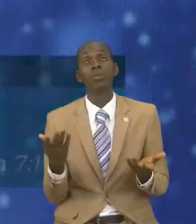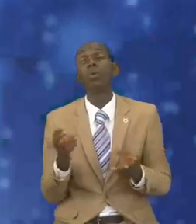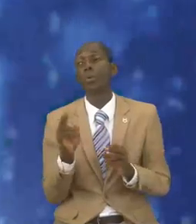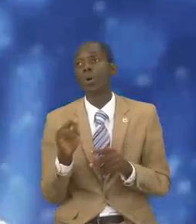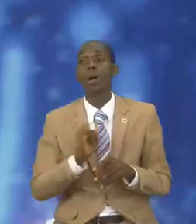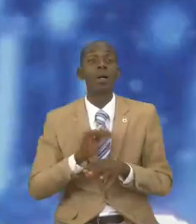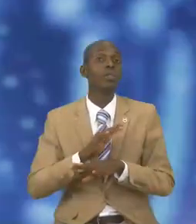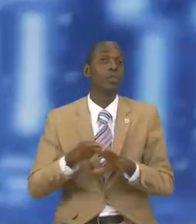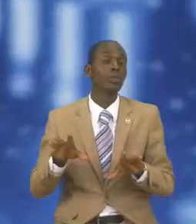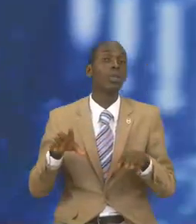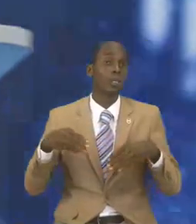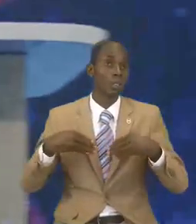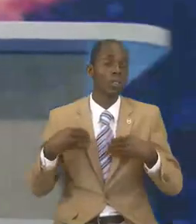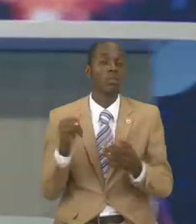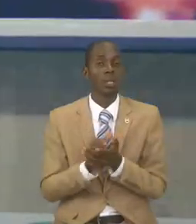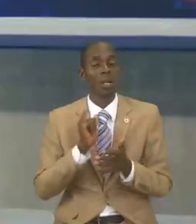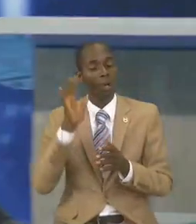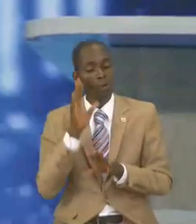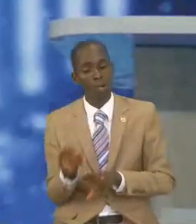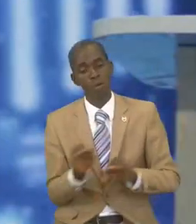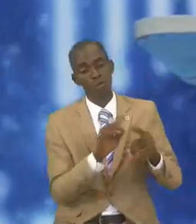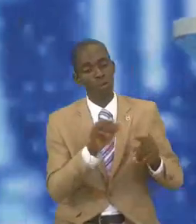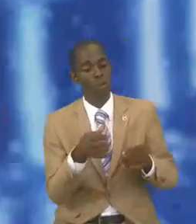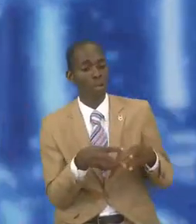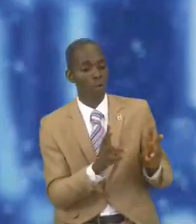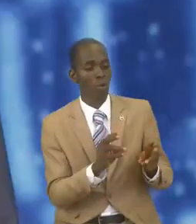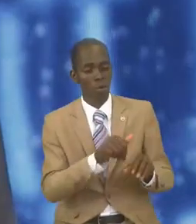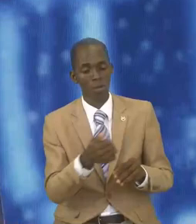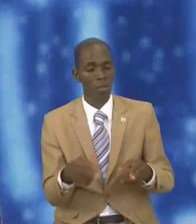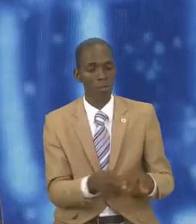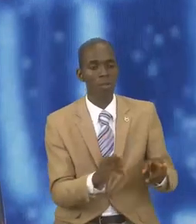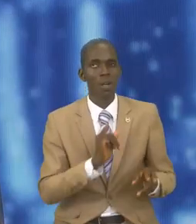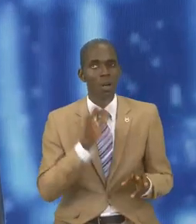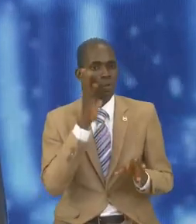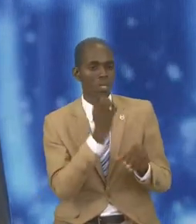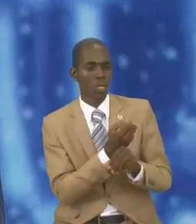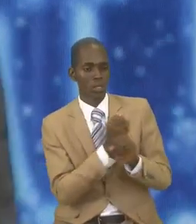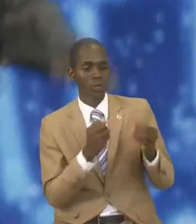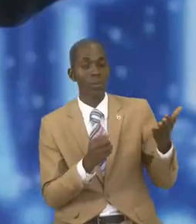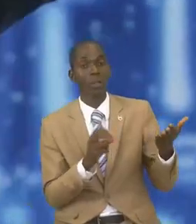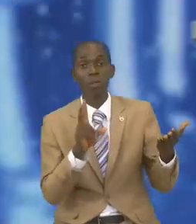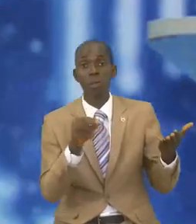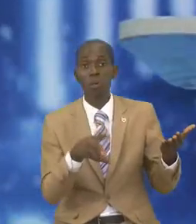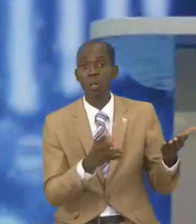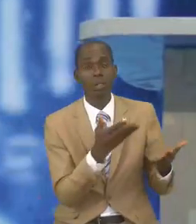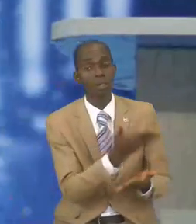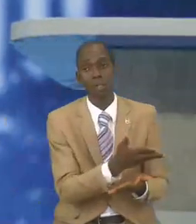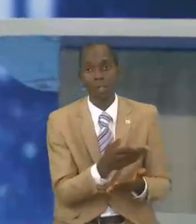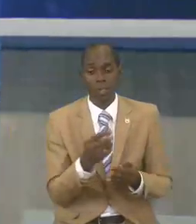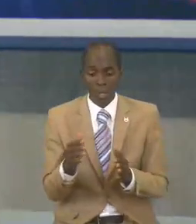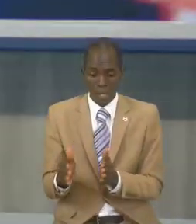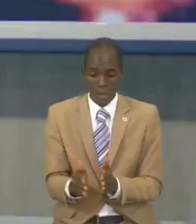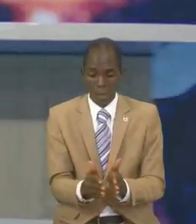moi je n'accepte pas ça. Je vais sur une autre direction, un autre chemin pour avoir le salut. Non, ça ne marchera pas. La